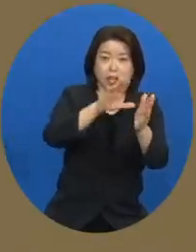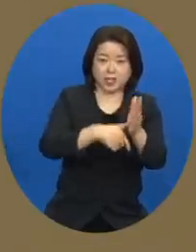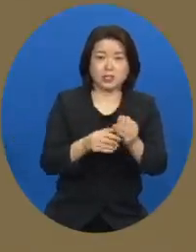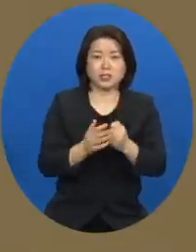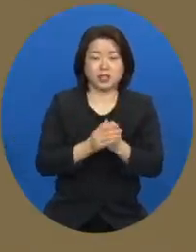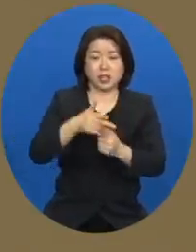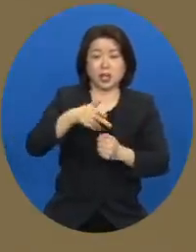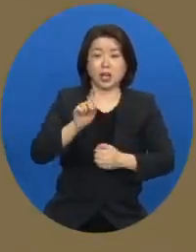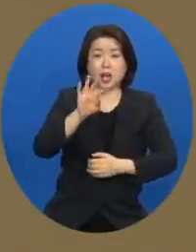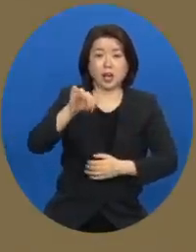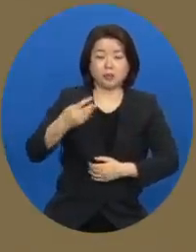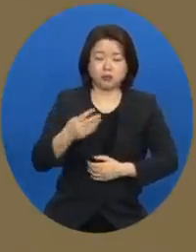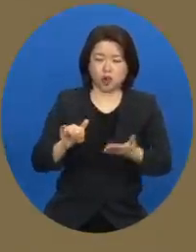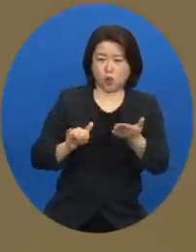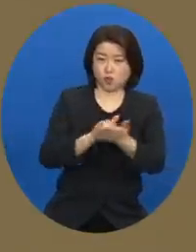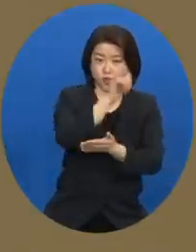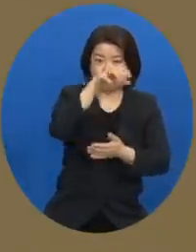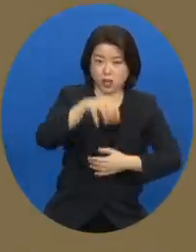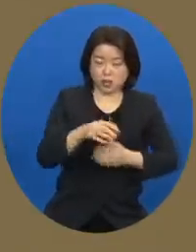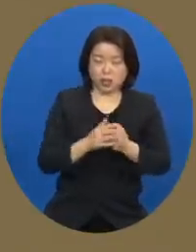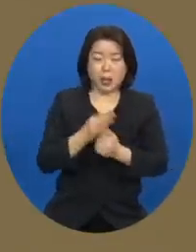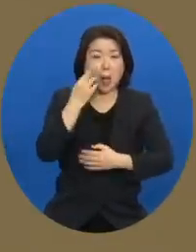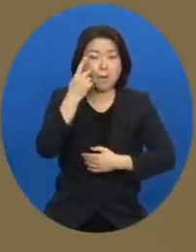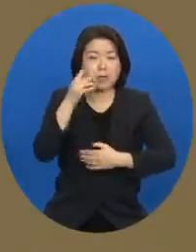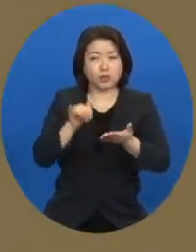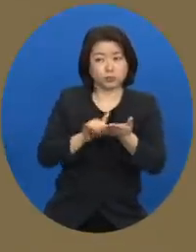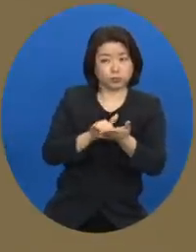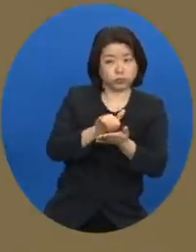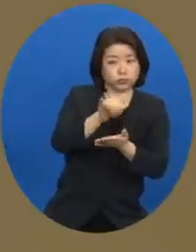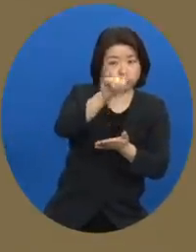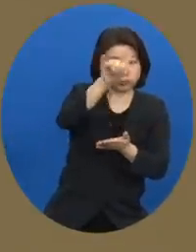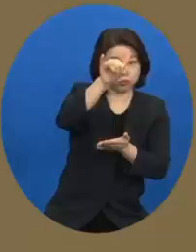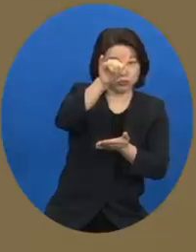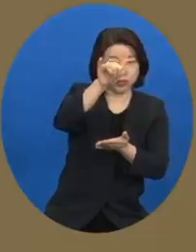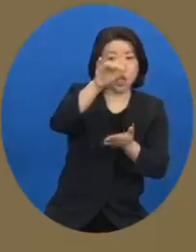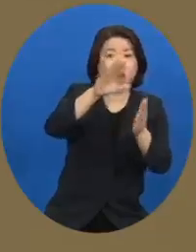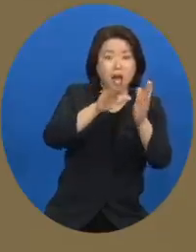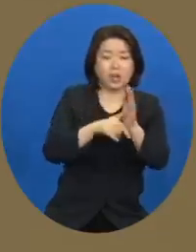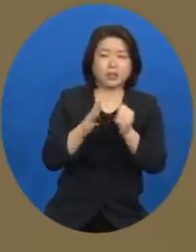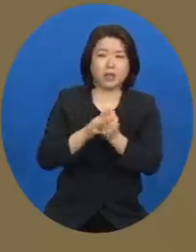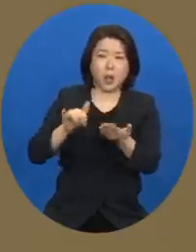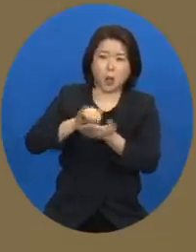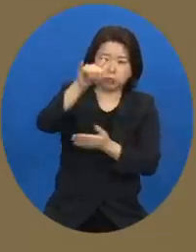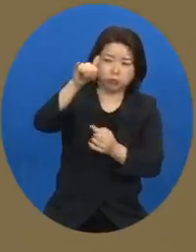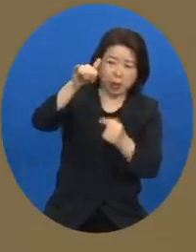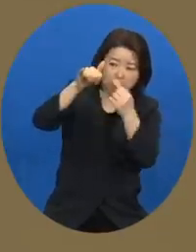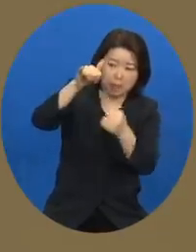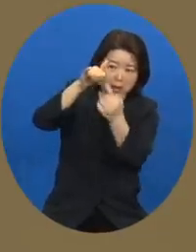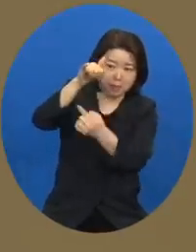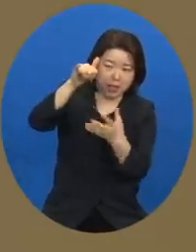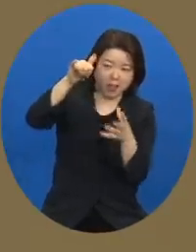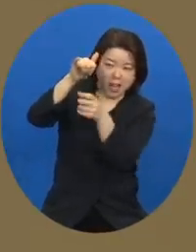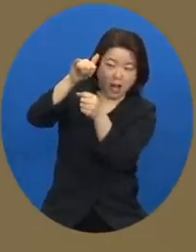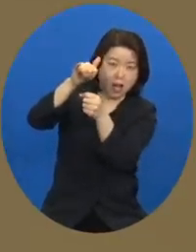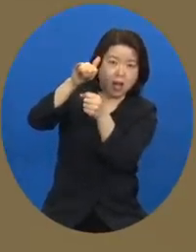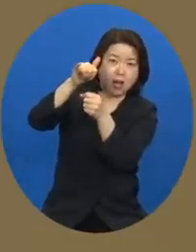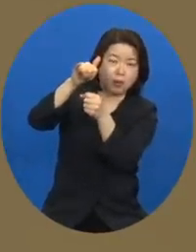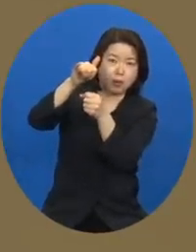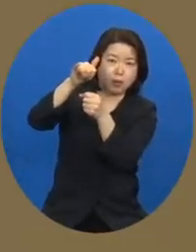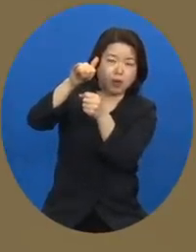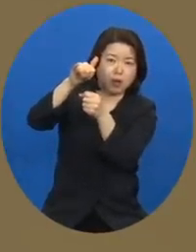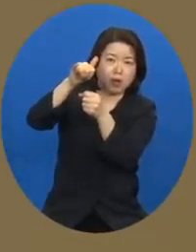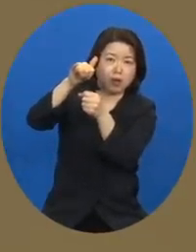카불 공항에서 미군 수송기가 뜰 때 그 비행기의 바퀴를 붙잡고